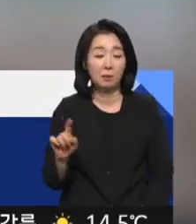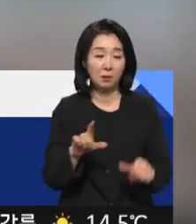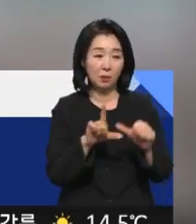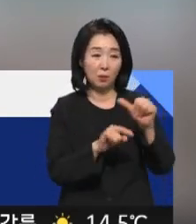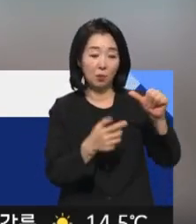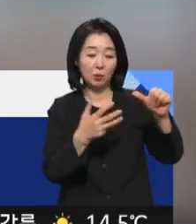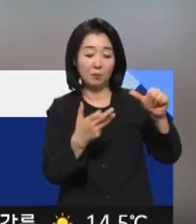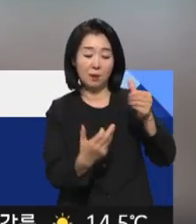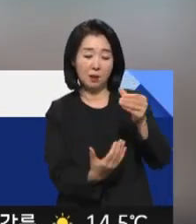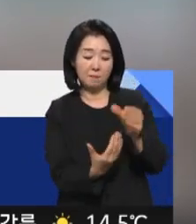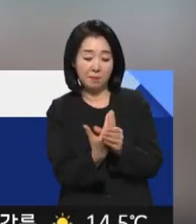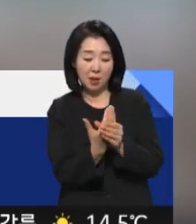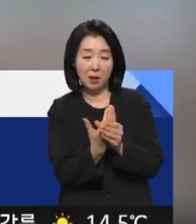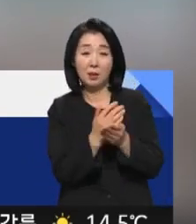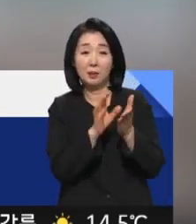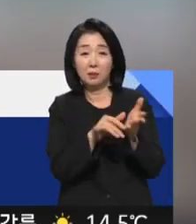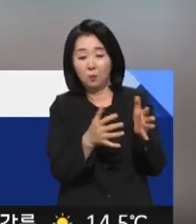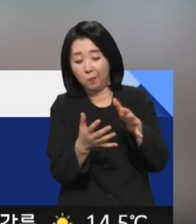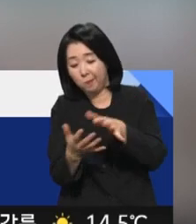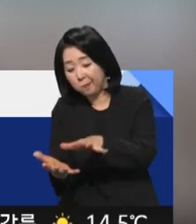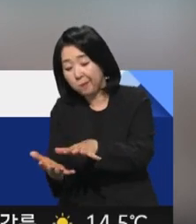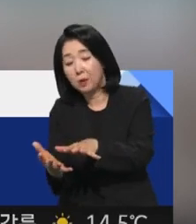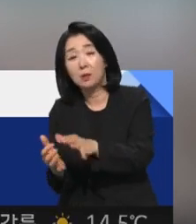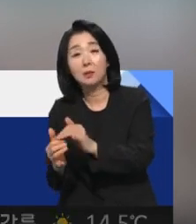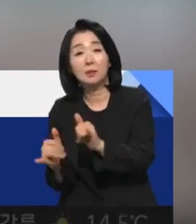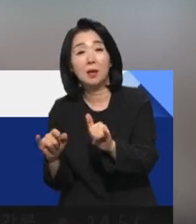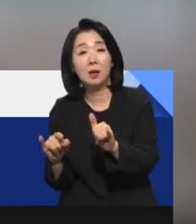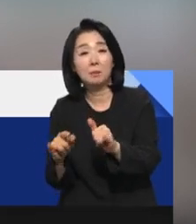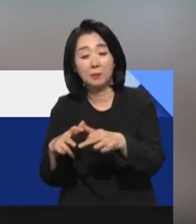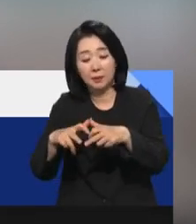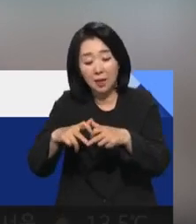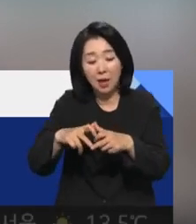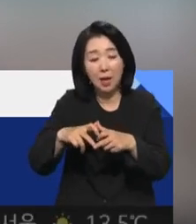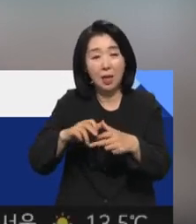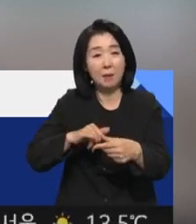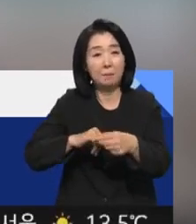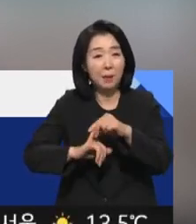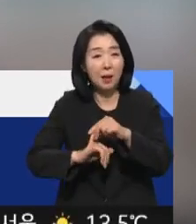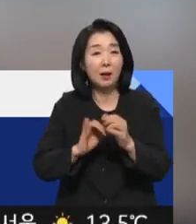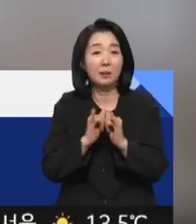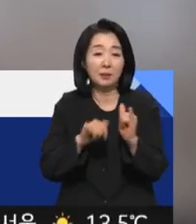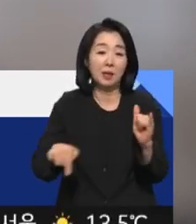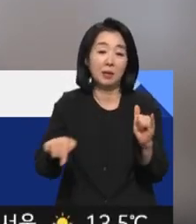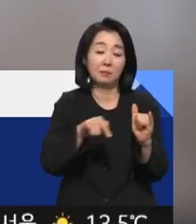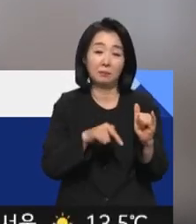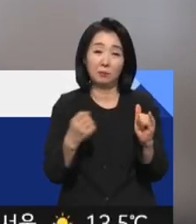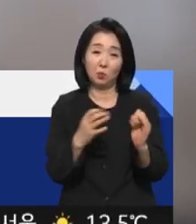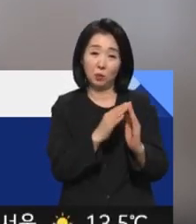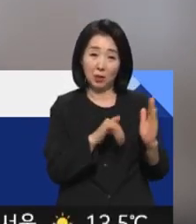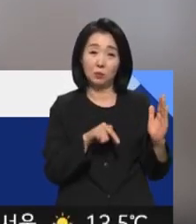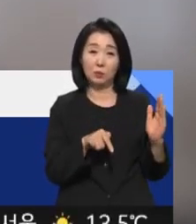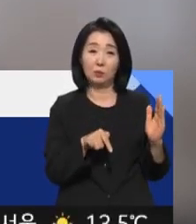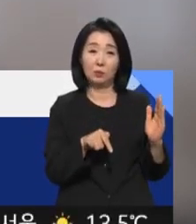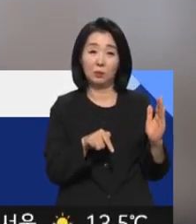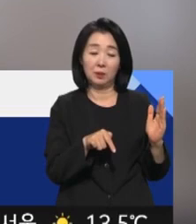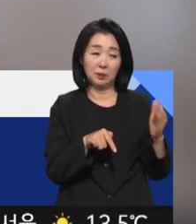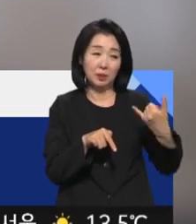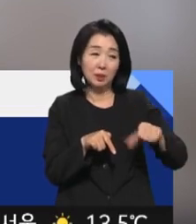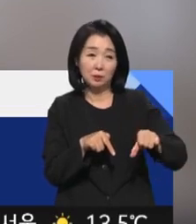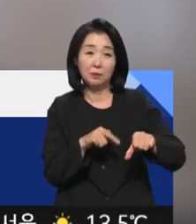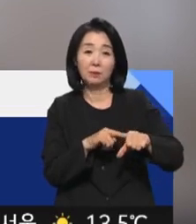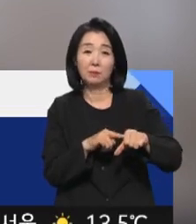5.18 사태에서 죽은 자들, 불구가 된 자들, 그분들의 가족분들,